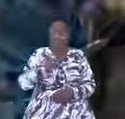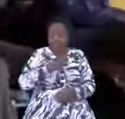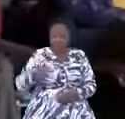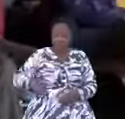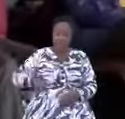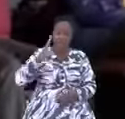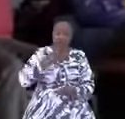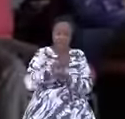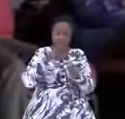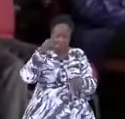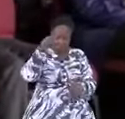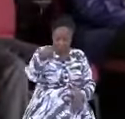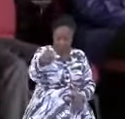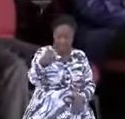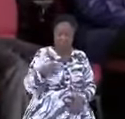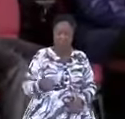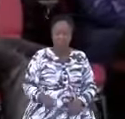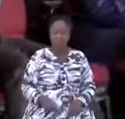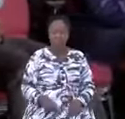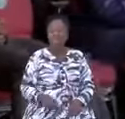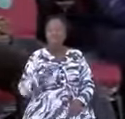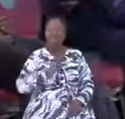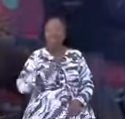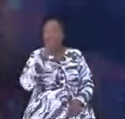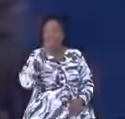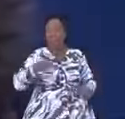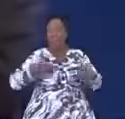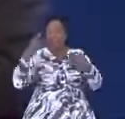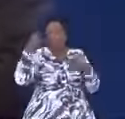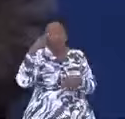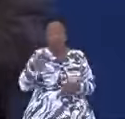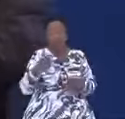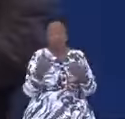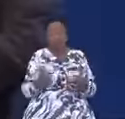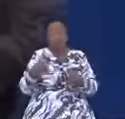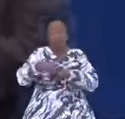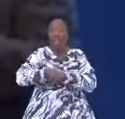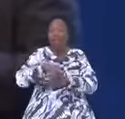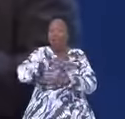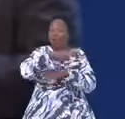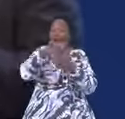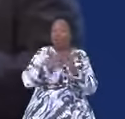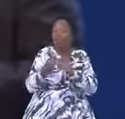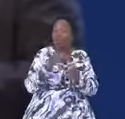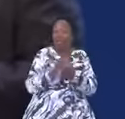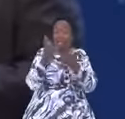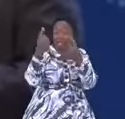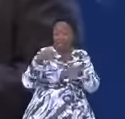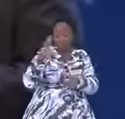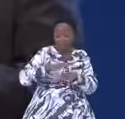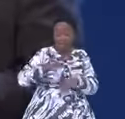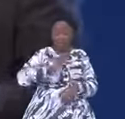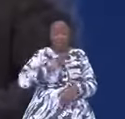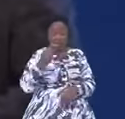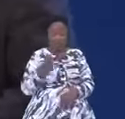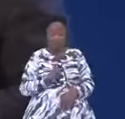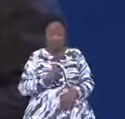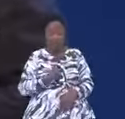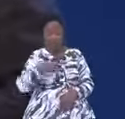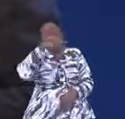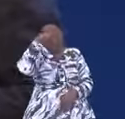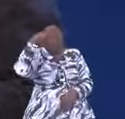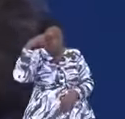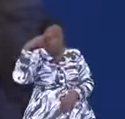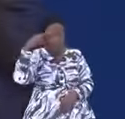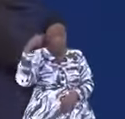je me réjouis avec toi ce soir tout ce qui est venu chez nous à cause de